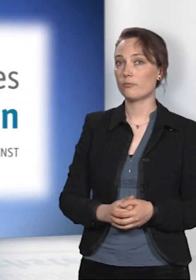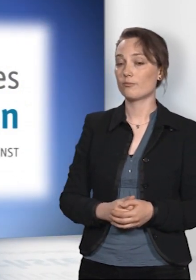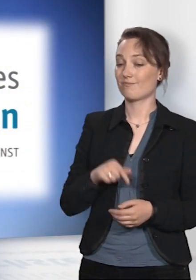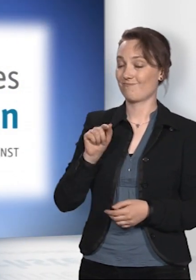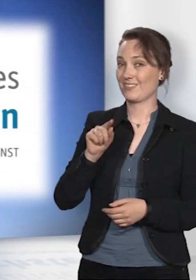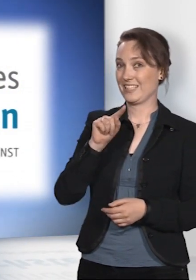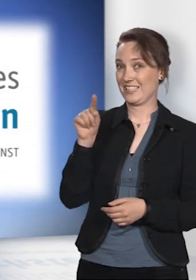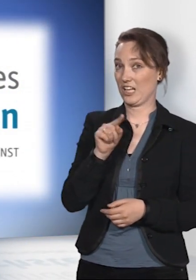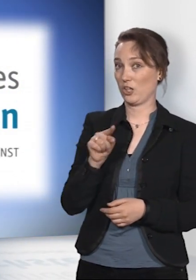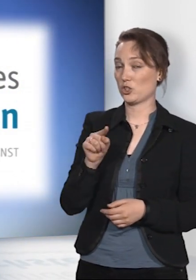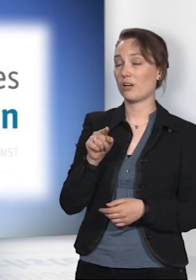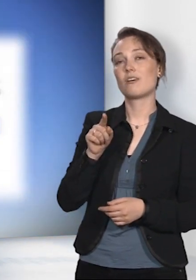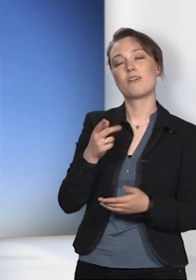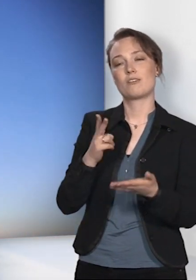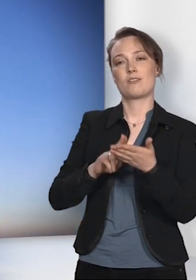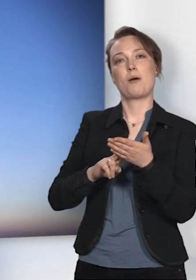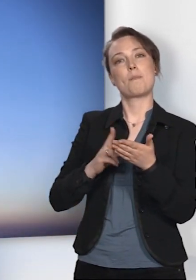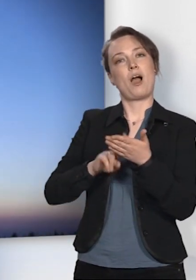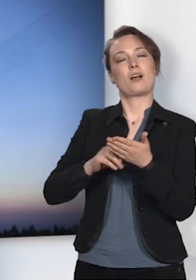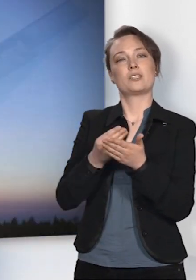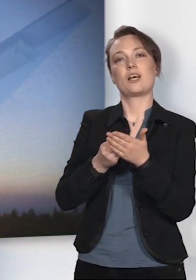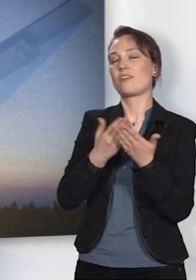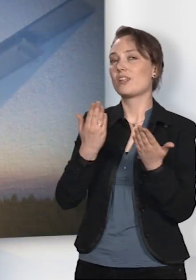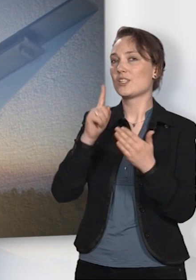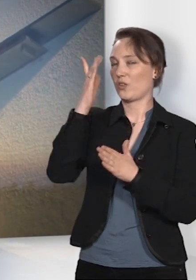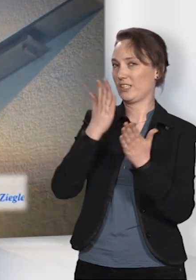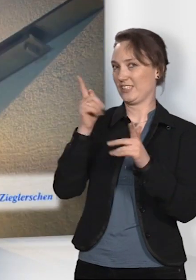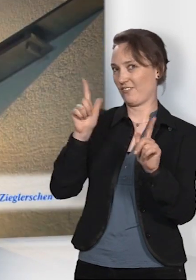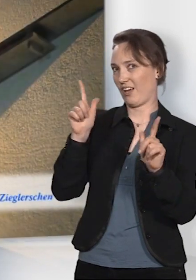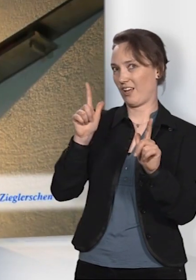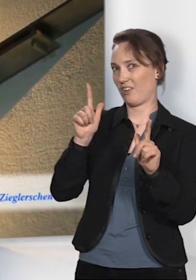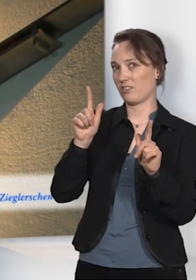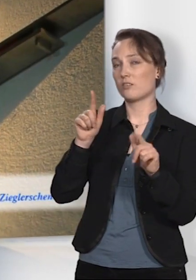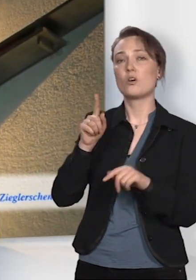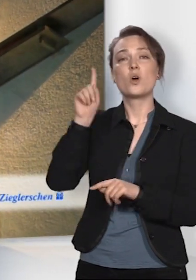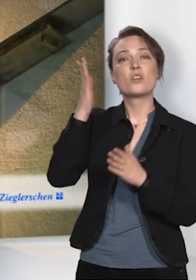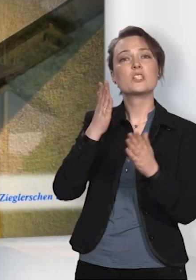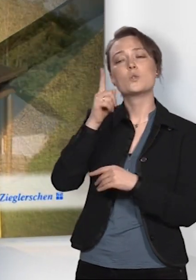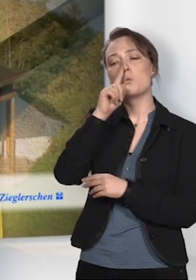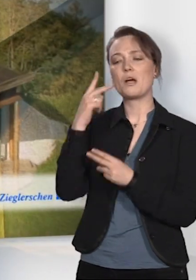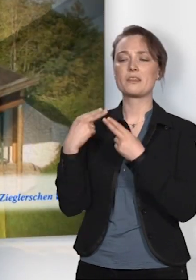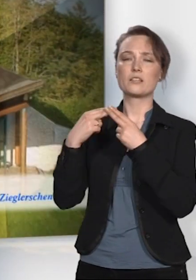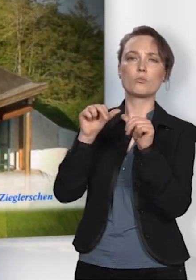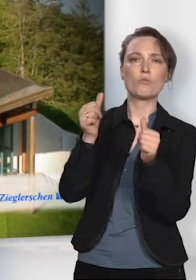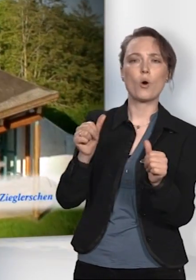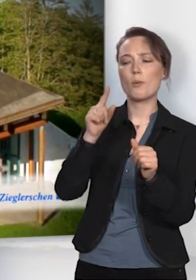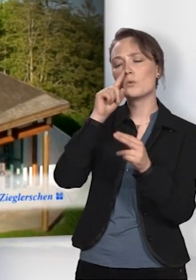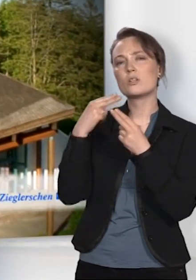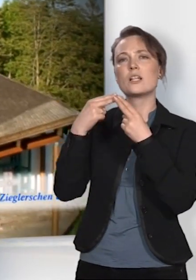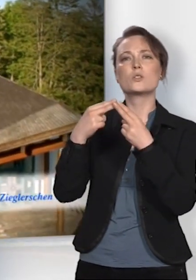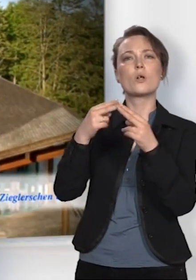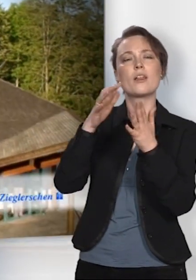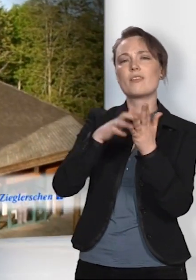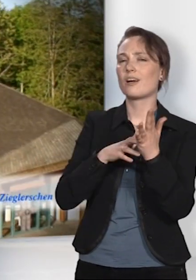Gottesdienstfeiern ist ein Markenzeichen der Zieglerschen. Für uns ist ein Gottesdienst mehr als traditionelle Formen und Texte. Darum haben wir